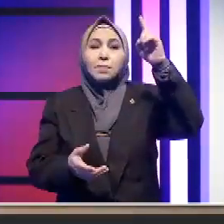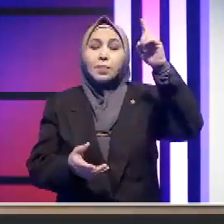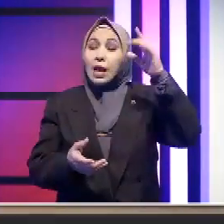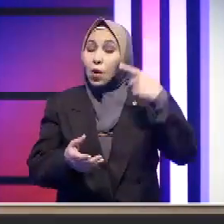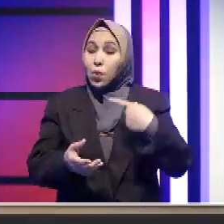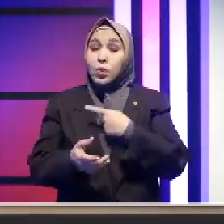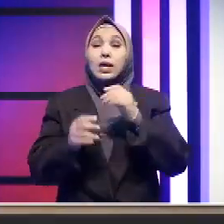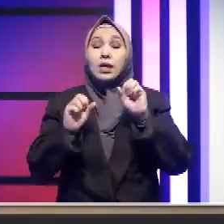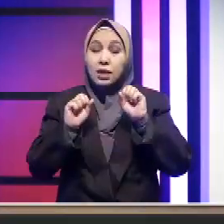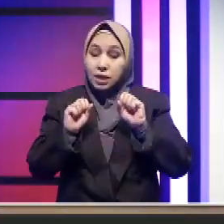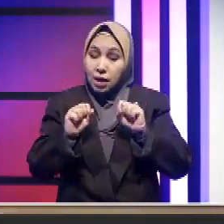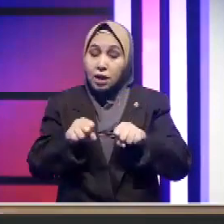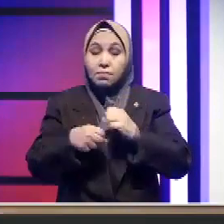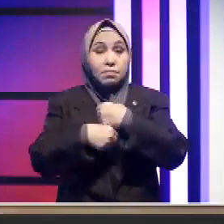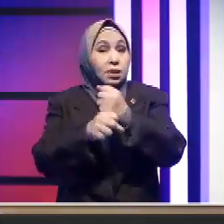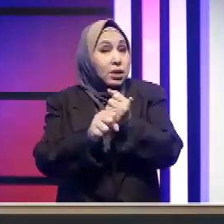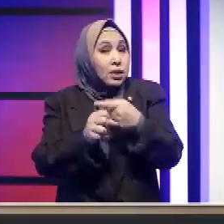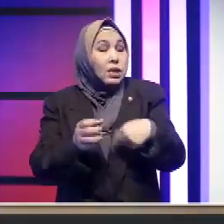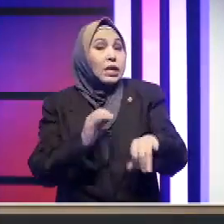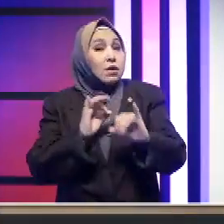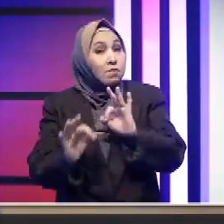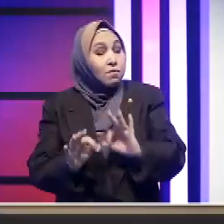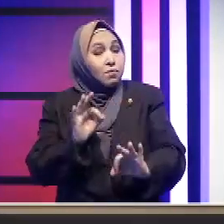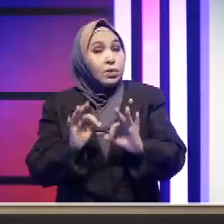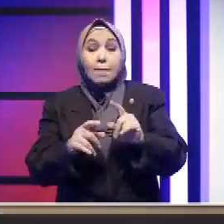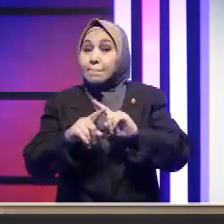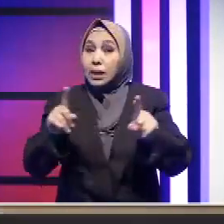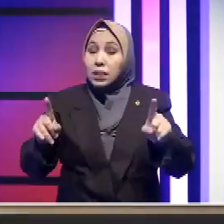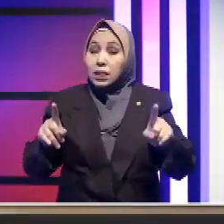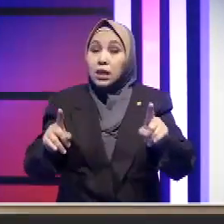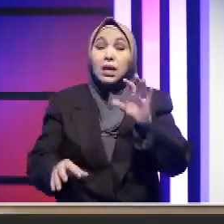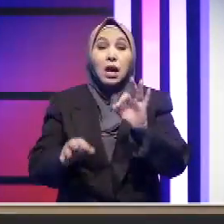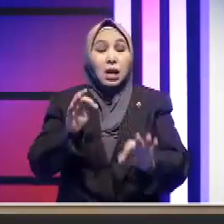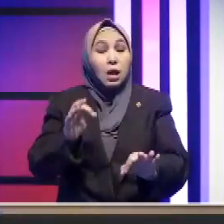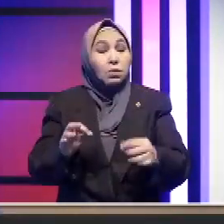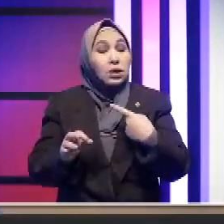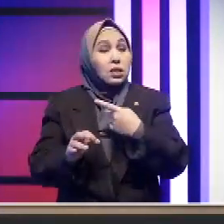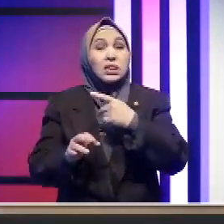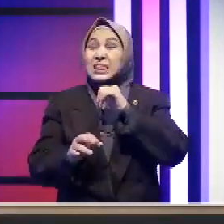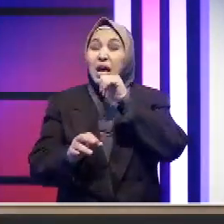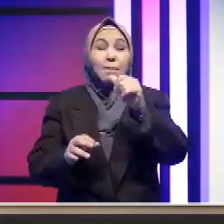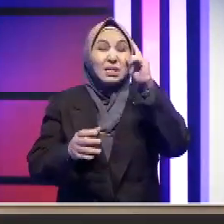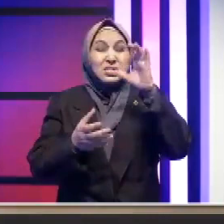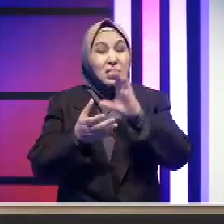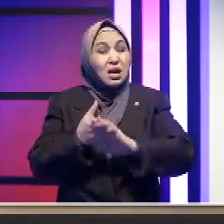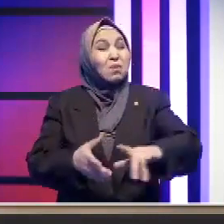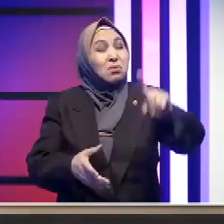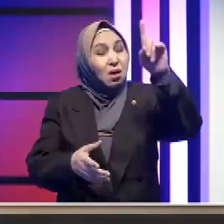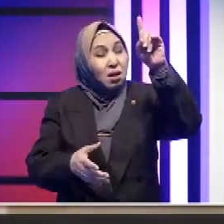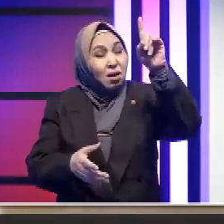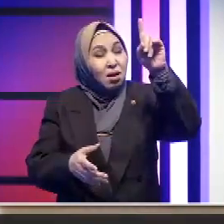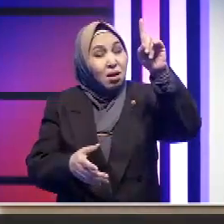Hai we can do to make easy tapi kalau kita percaya Allah subhanahuwata'ala